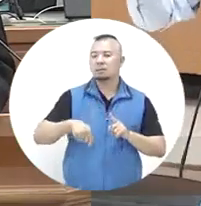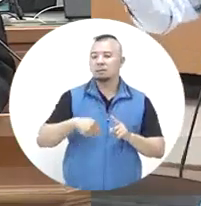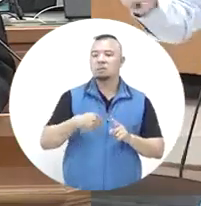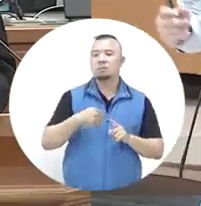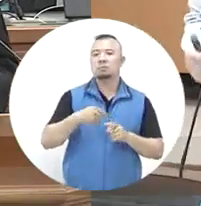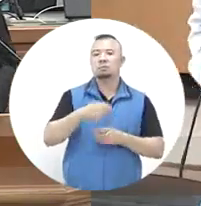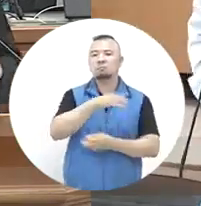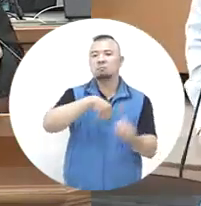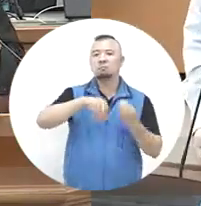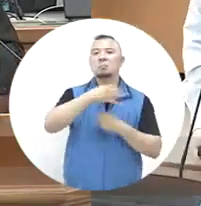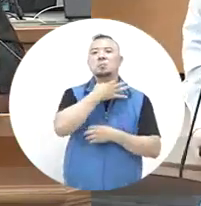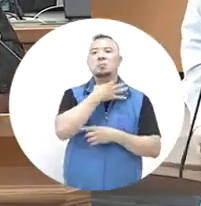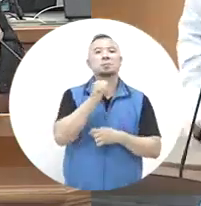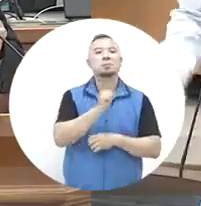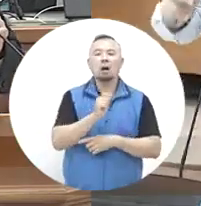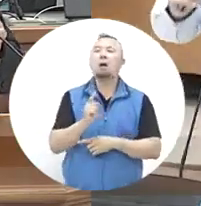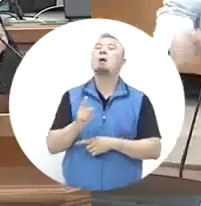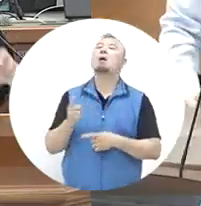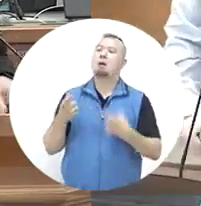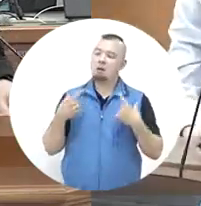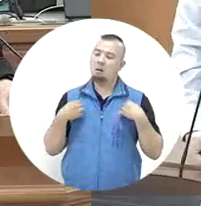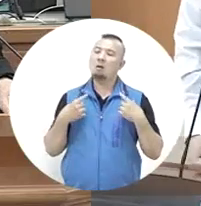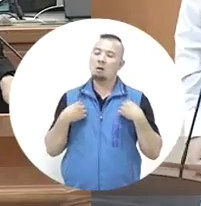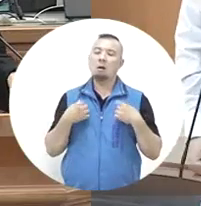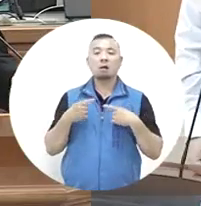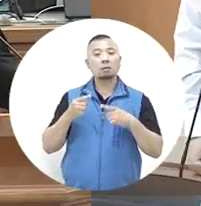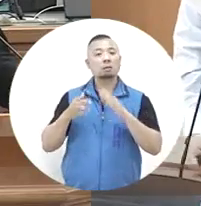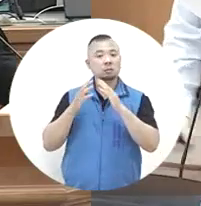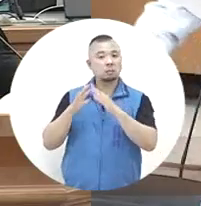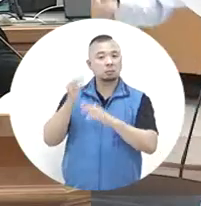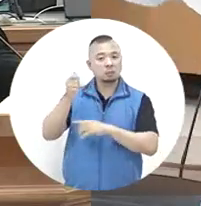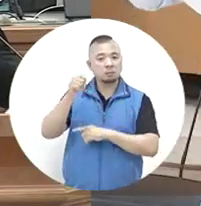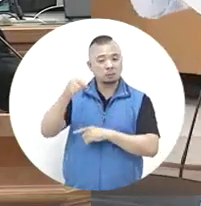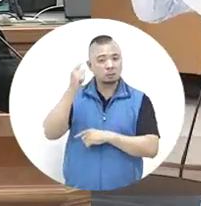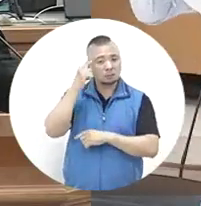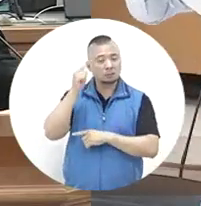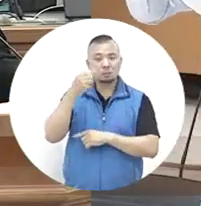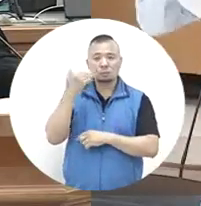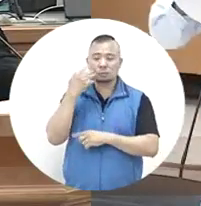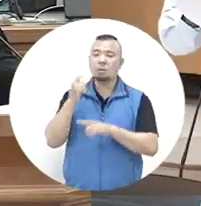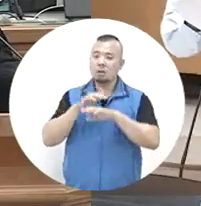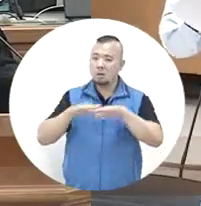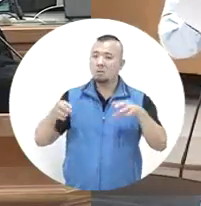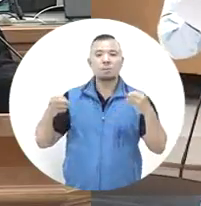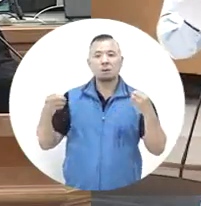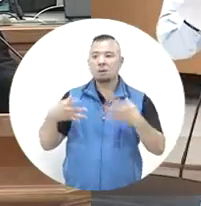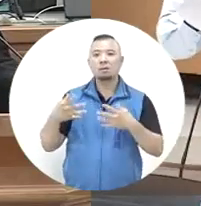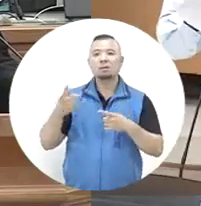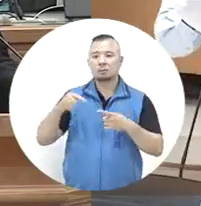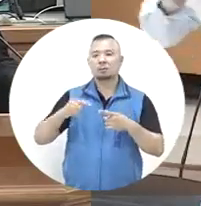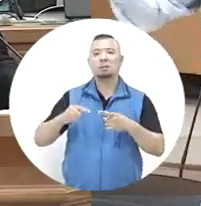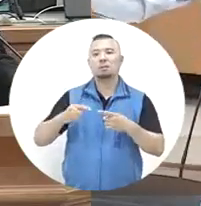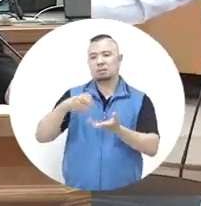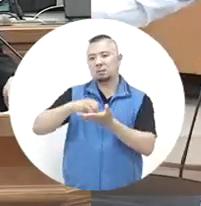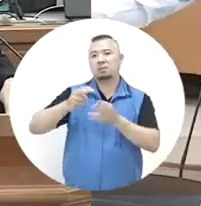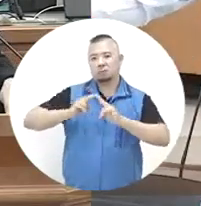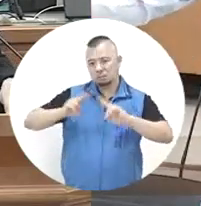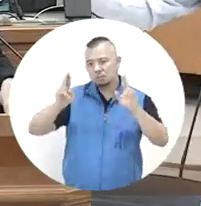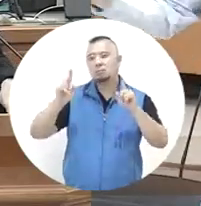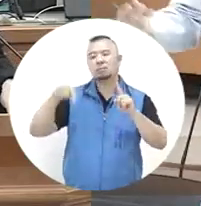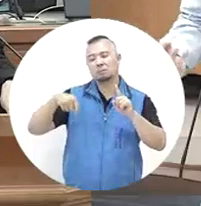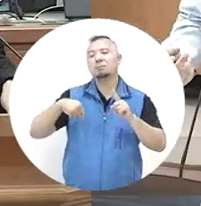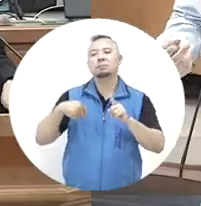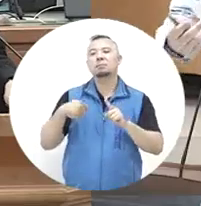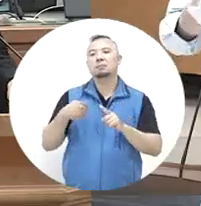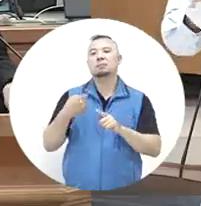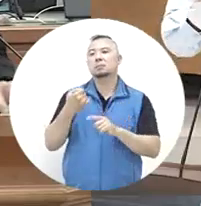是安全无虞的情况之下，市长应该是不排除这个核电的齁。那这个议题到这边啦，因为这个在新北市大家